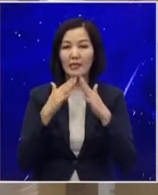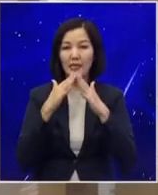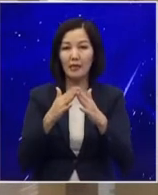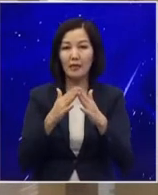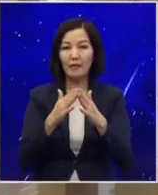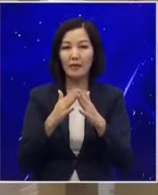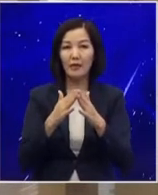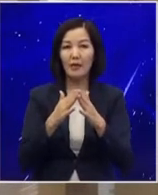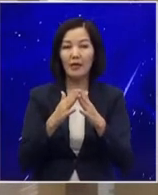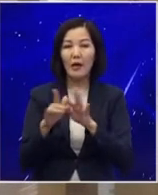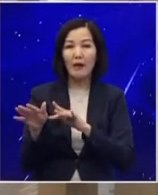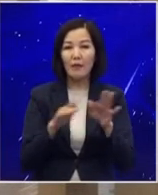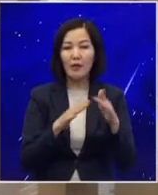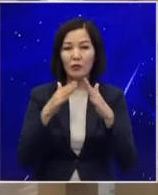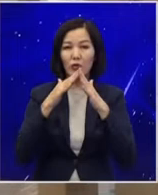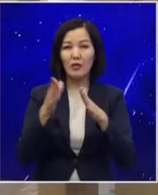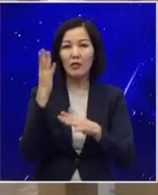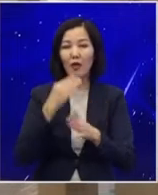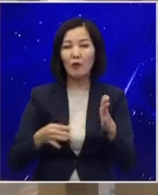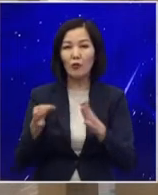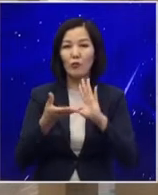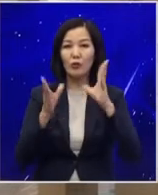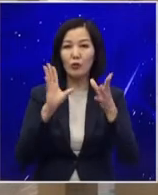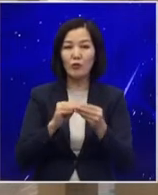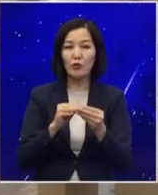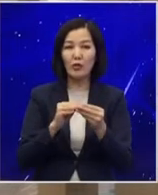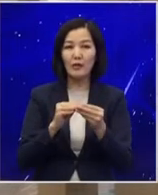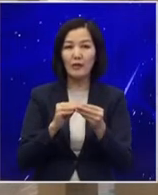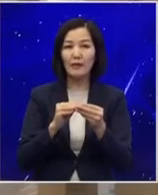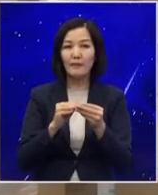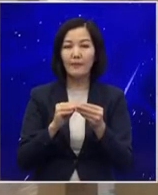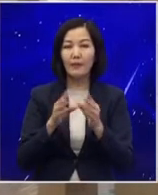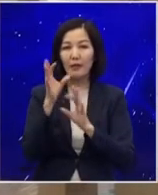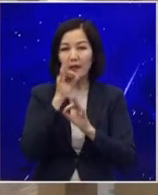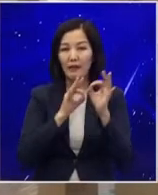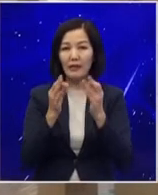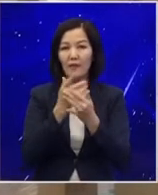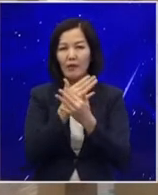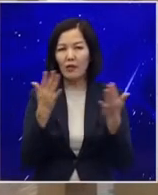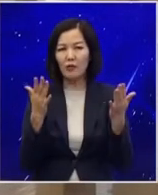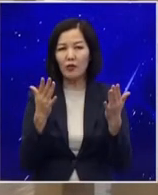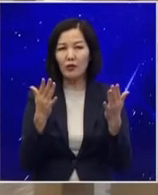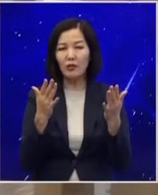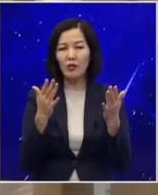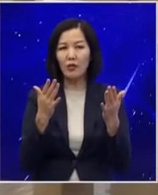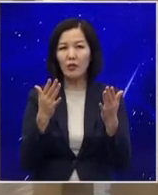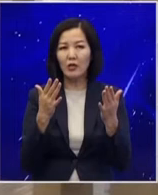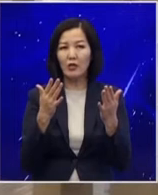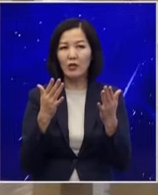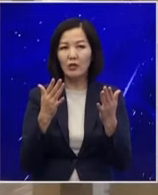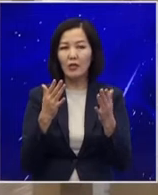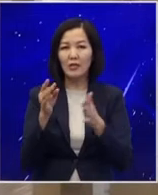бұл операционный склад. Алматы облысы бойынша осы складқа дәрі-дәрмек келіп, осы жерден сол